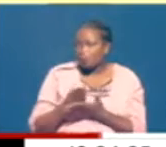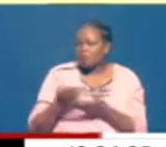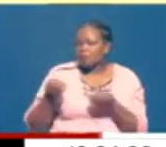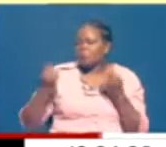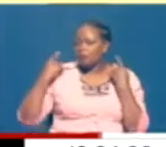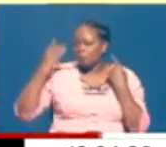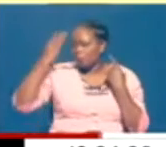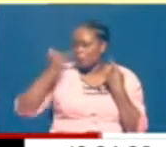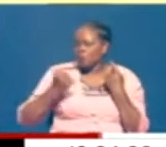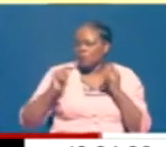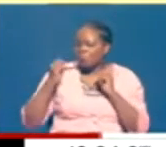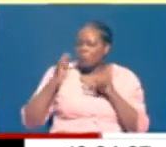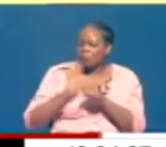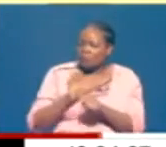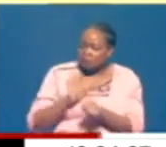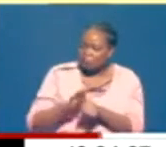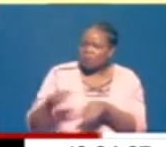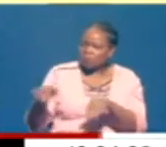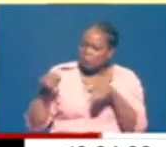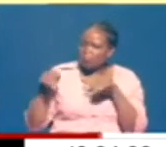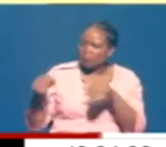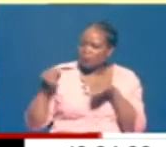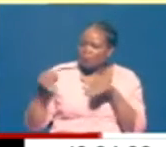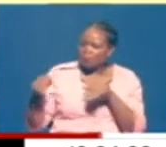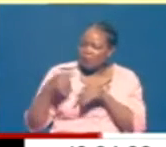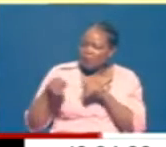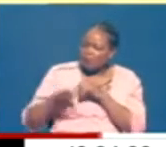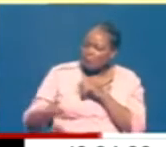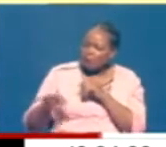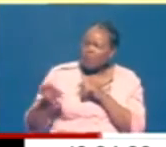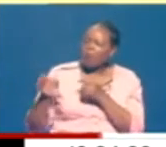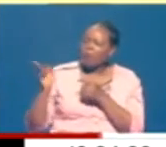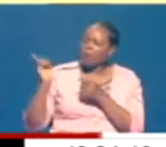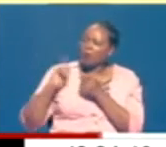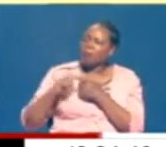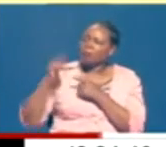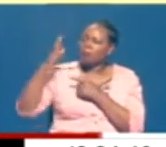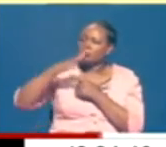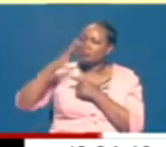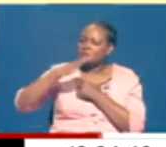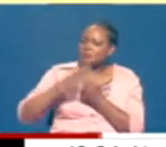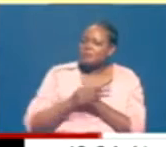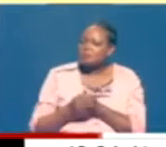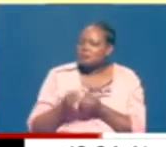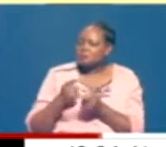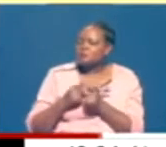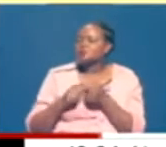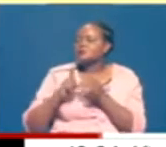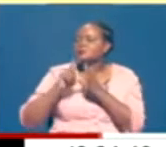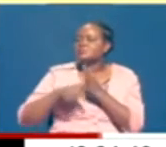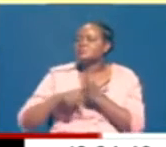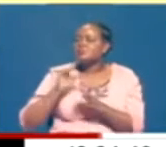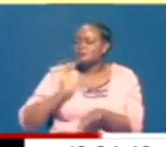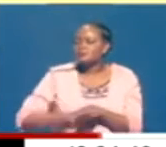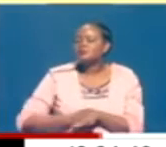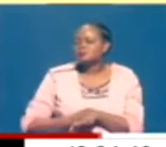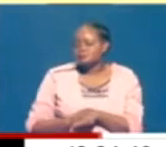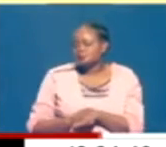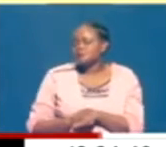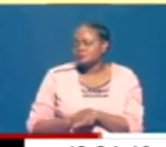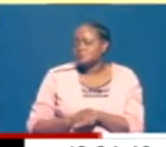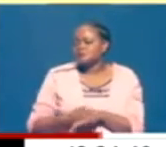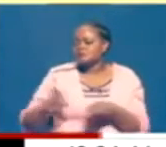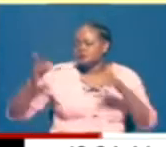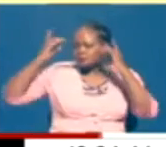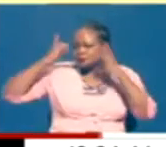sababu Wakenya wengi walisubiri tangu asubuhi mpaka jioni mpaka usiku ndio wakapata yale maoni, na swali zilikuwa sio